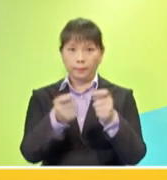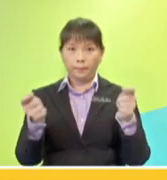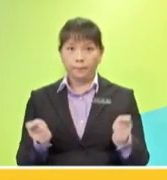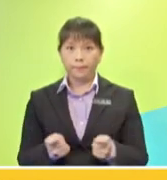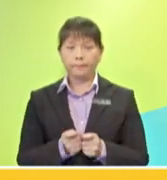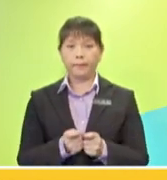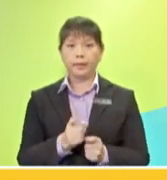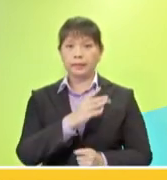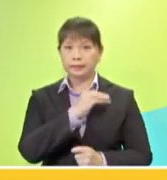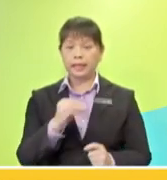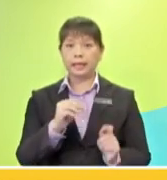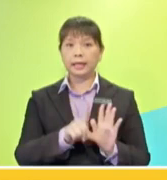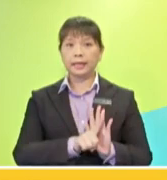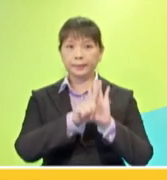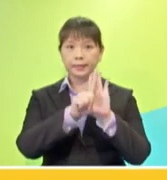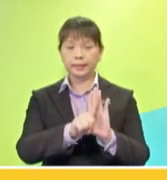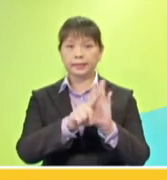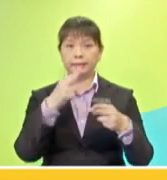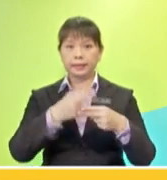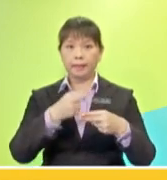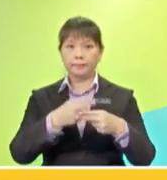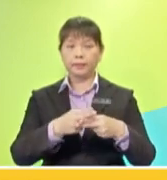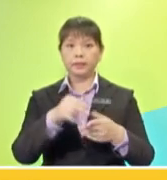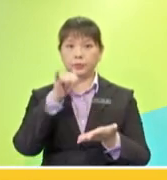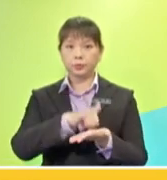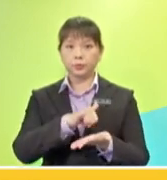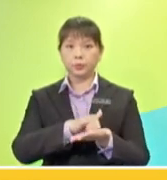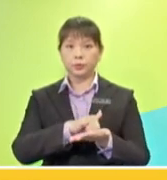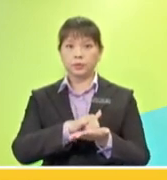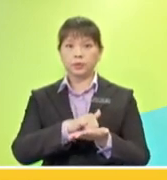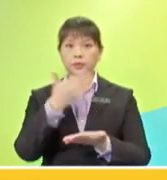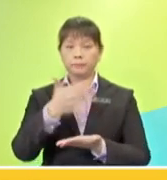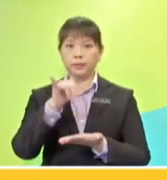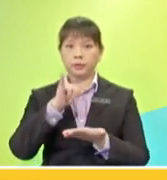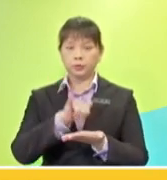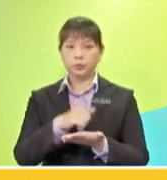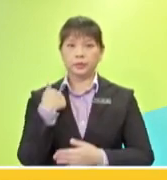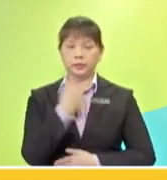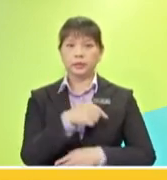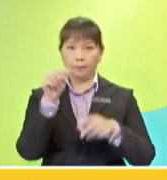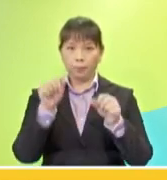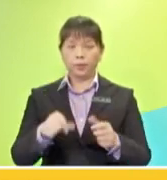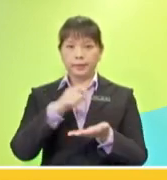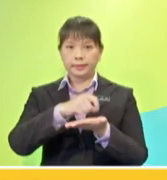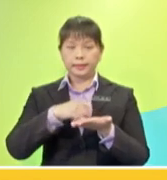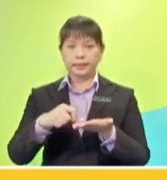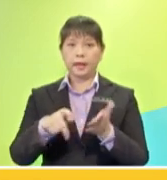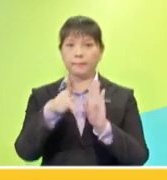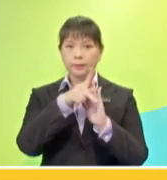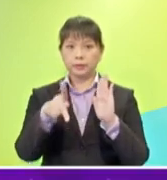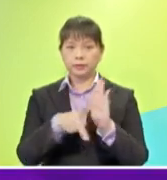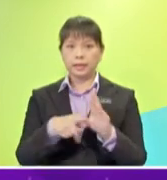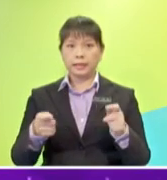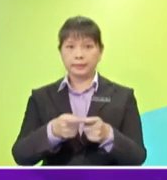lebokan nama tersebut Oke seterusnya kita boleh Nyatakan peraturan di tempat-tempat sebab setiap